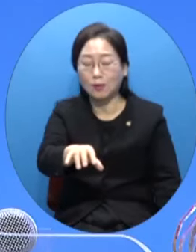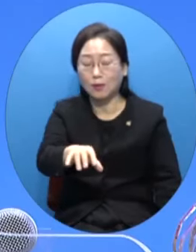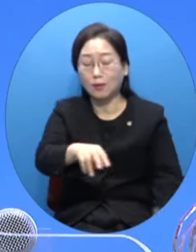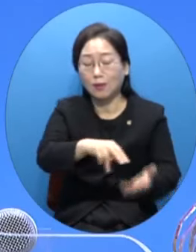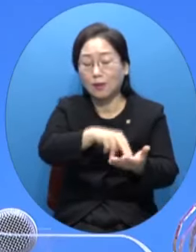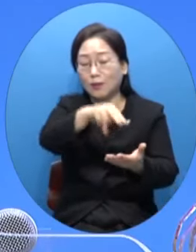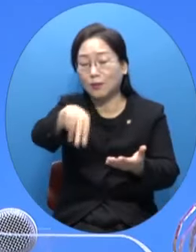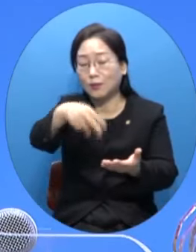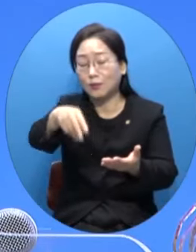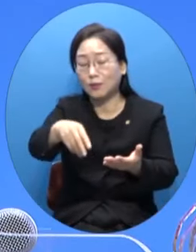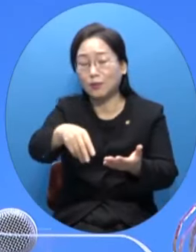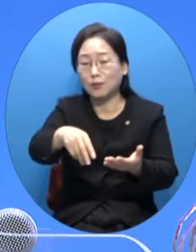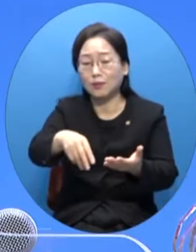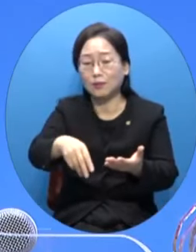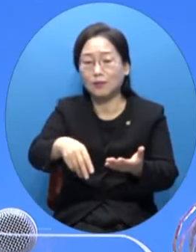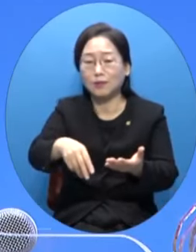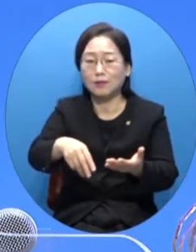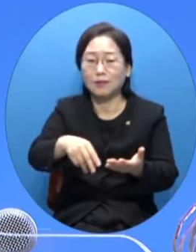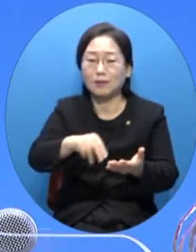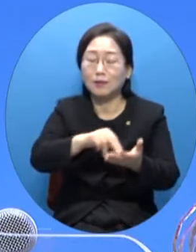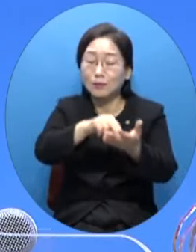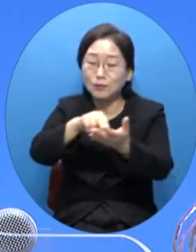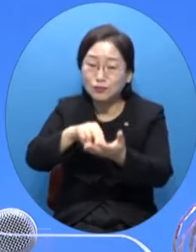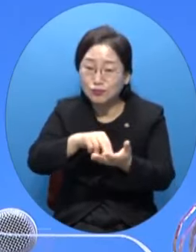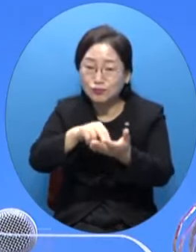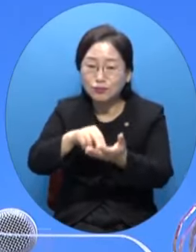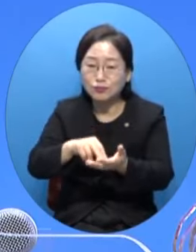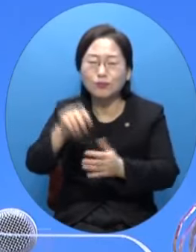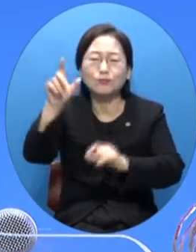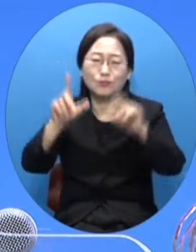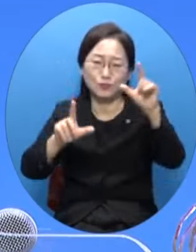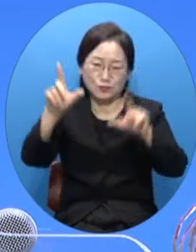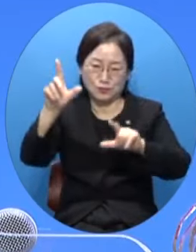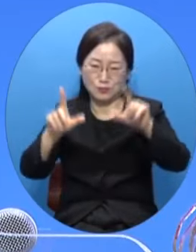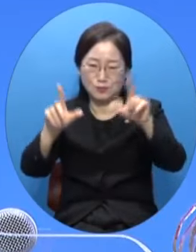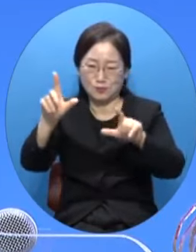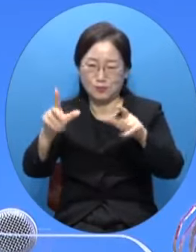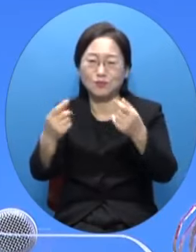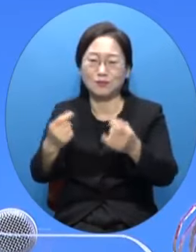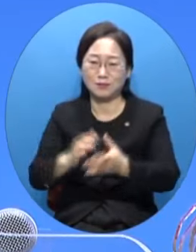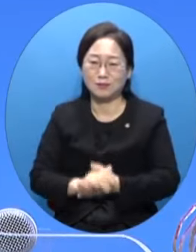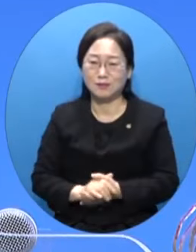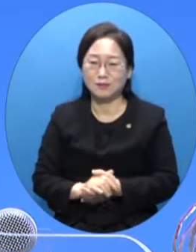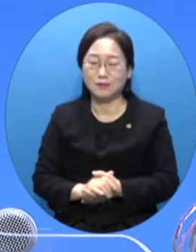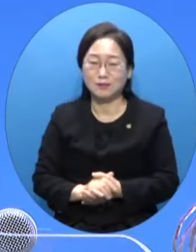외롭고 쓸쓸하게 가시돈 채로 살아온 우리들의 모습인 것입니다.